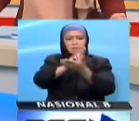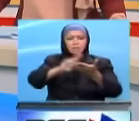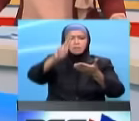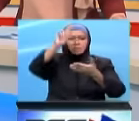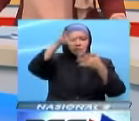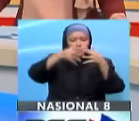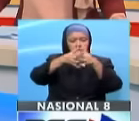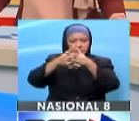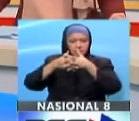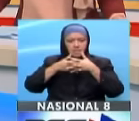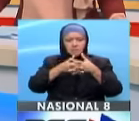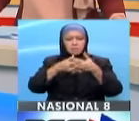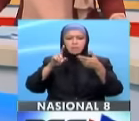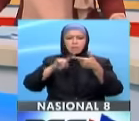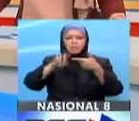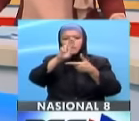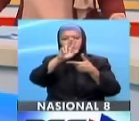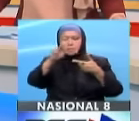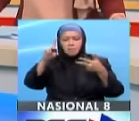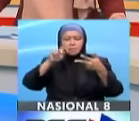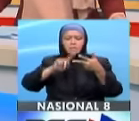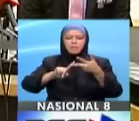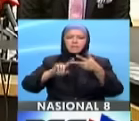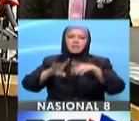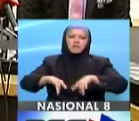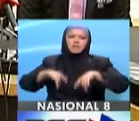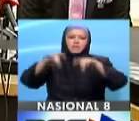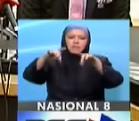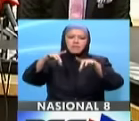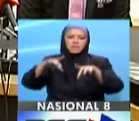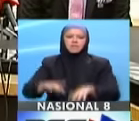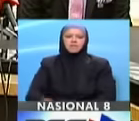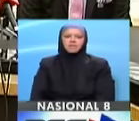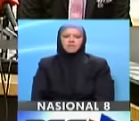United Kingdom dan Australia.